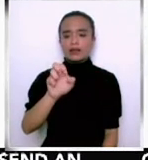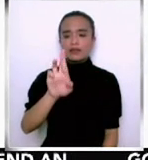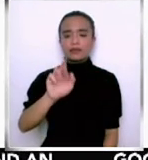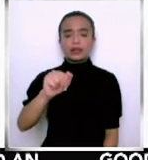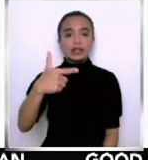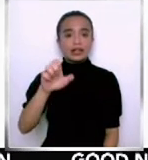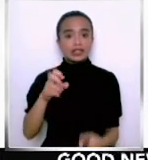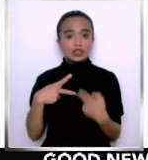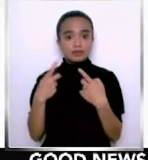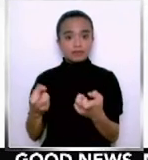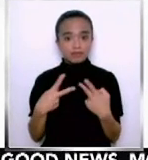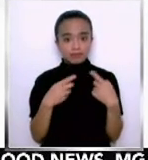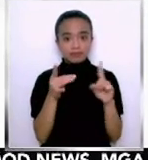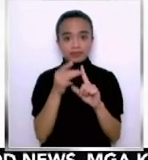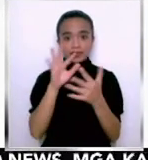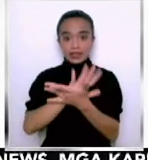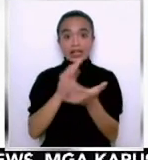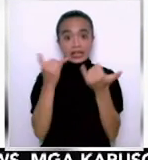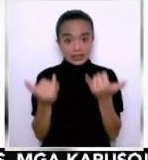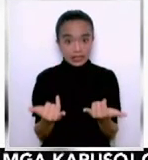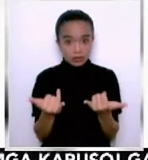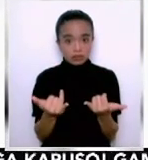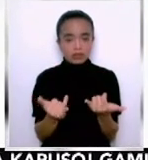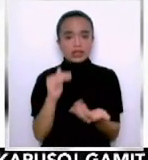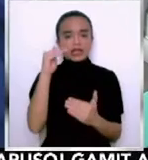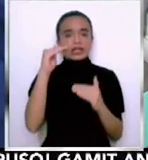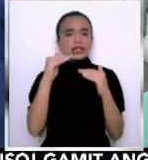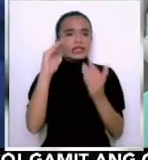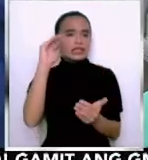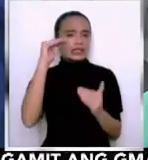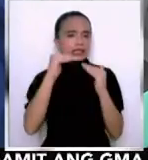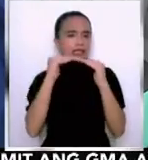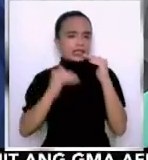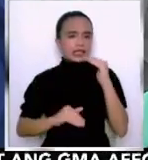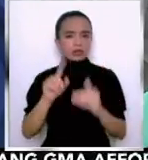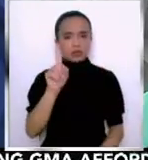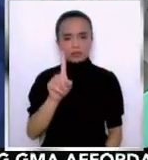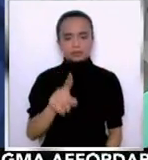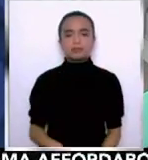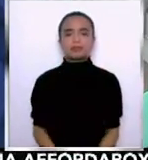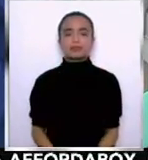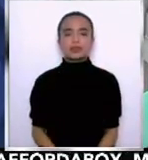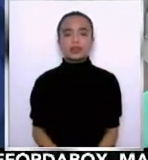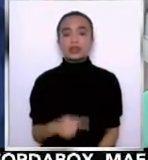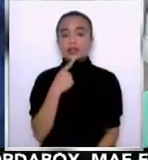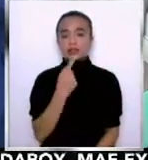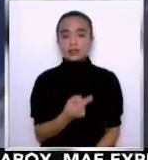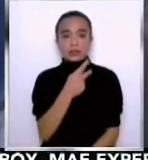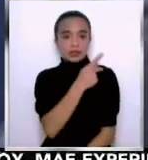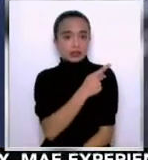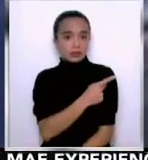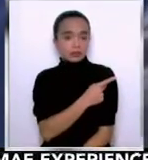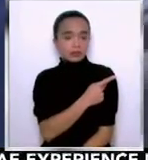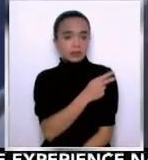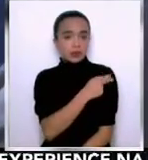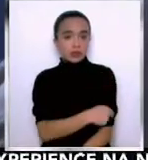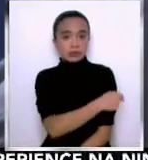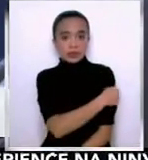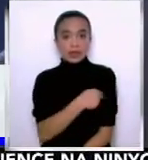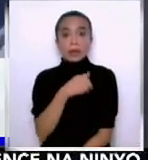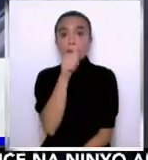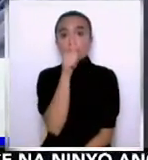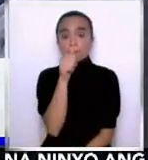fact, sa ngayon, less than 1 ang average daily attack rate. Ayon sa Private Hospitals Association of the Philippines, Inc. o